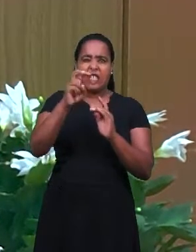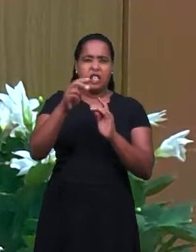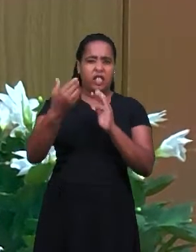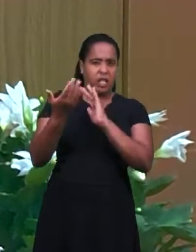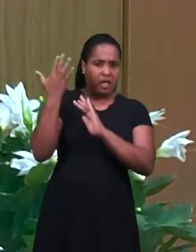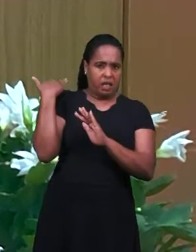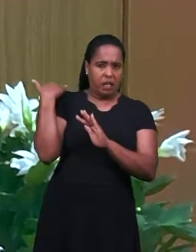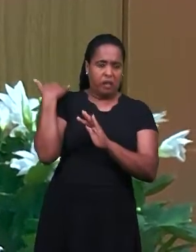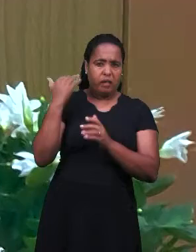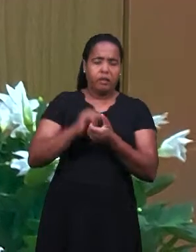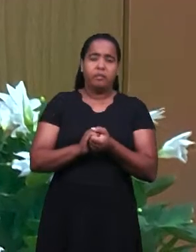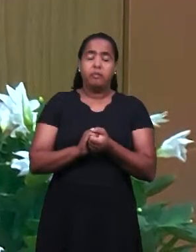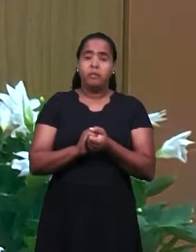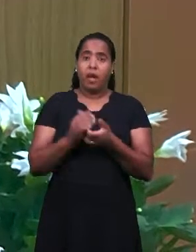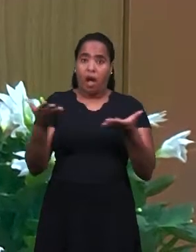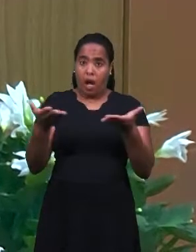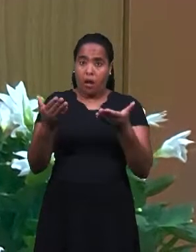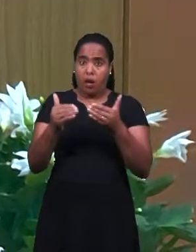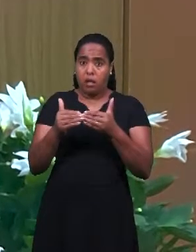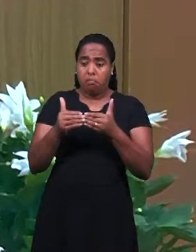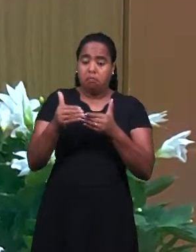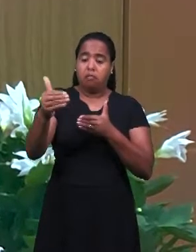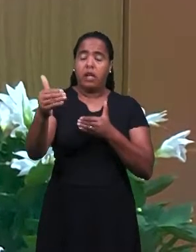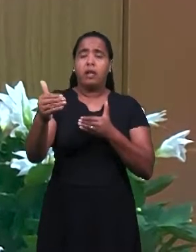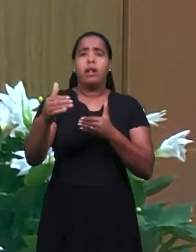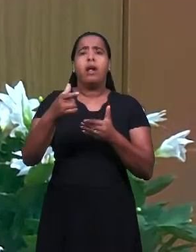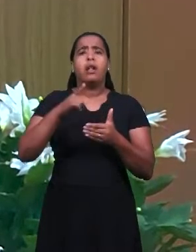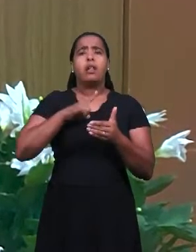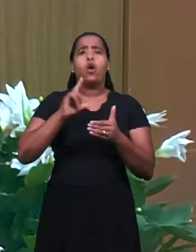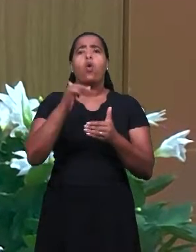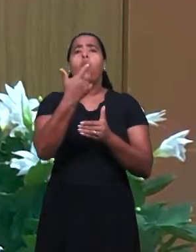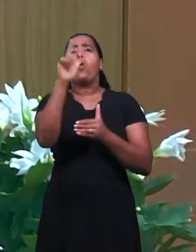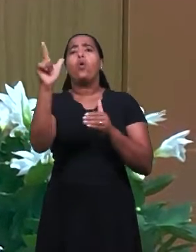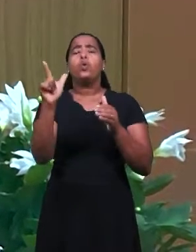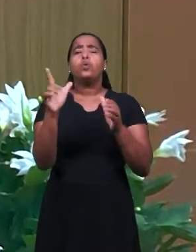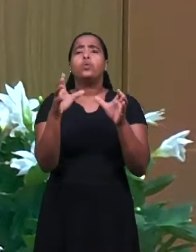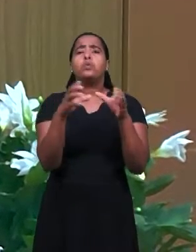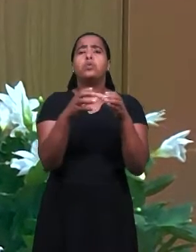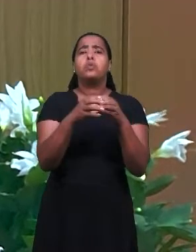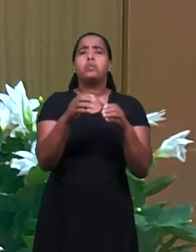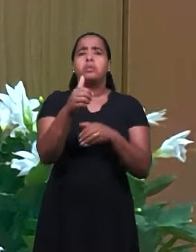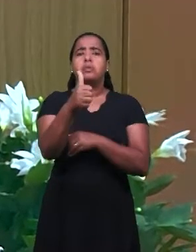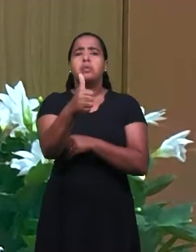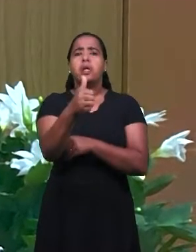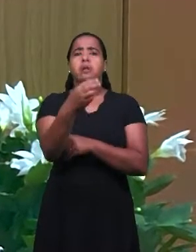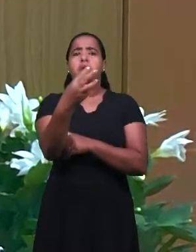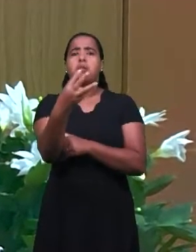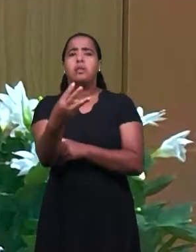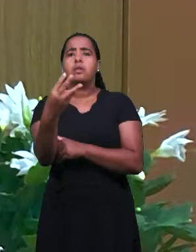на этой неделе также еще группа была рукоположена,